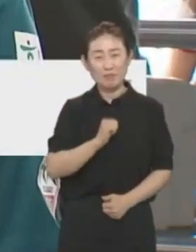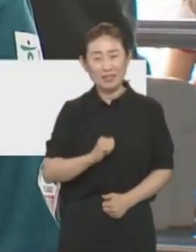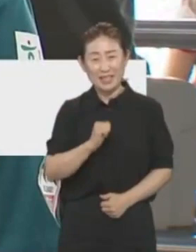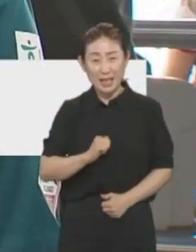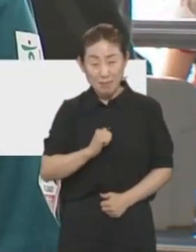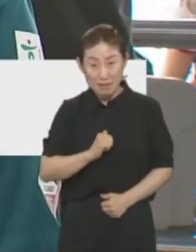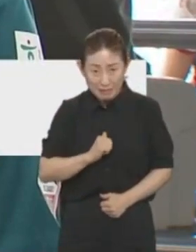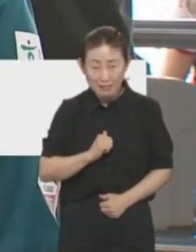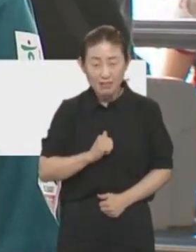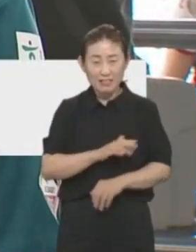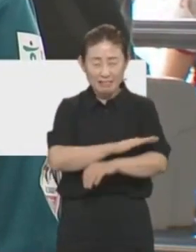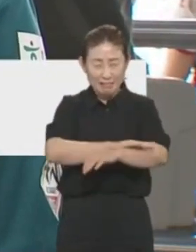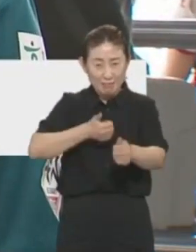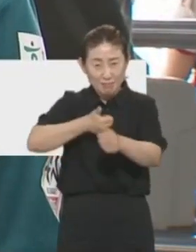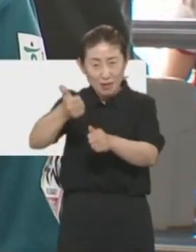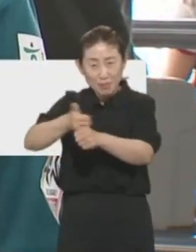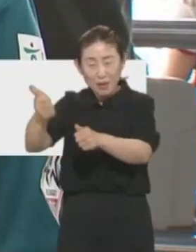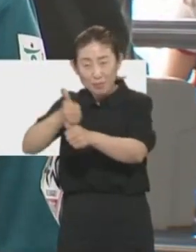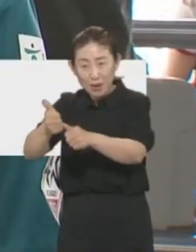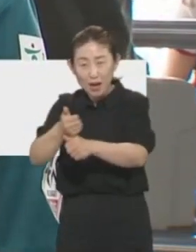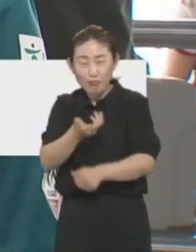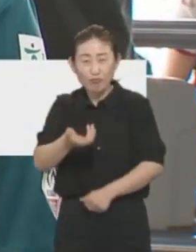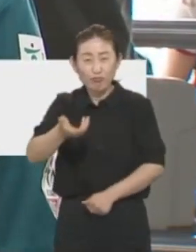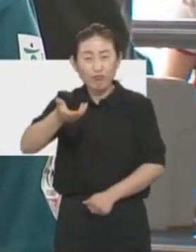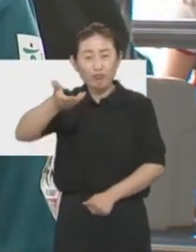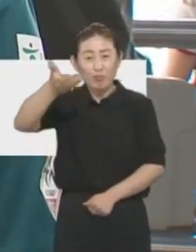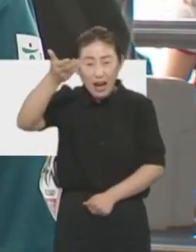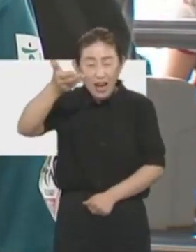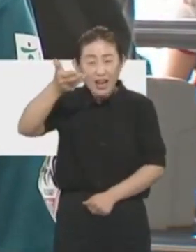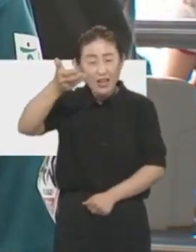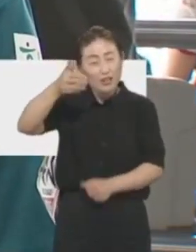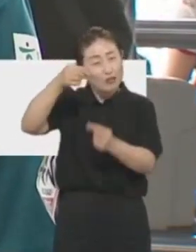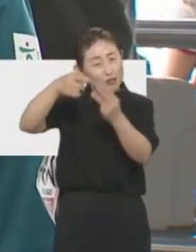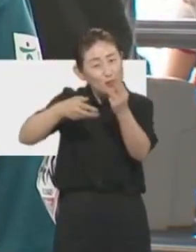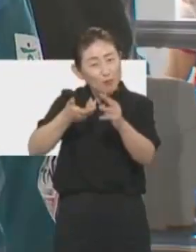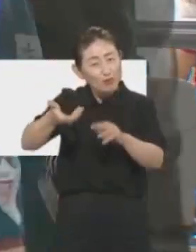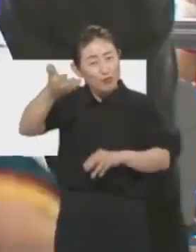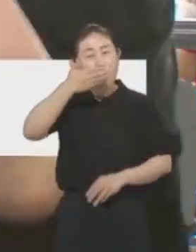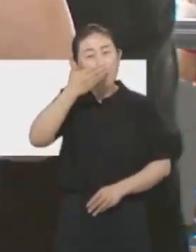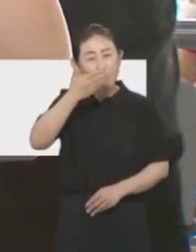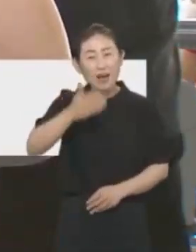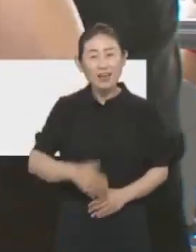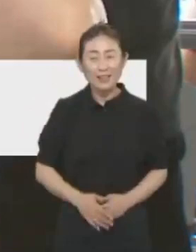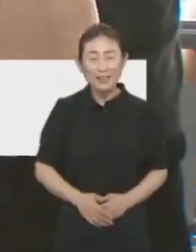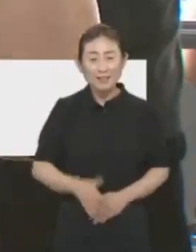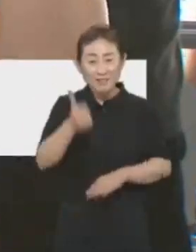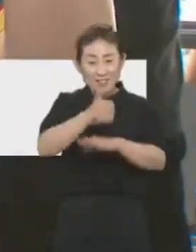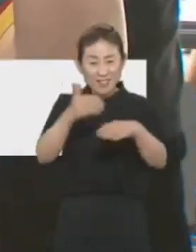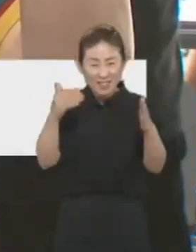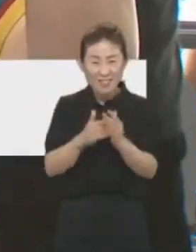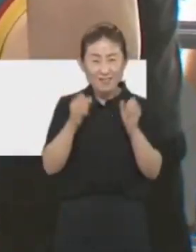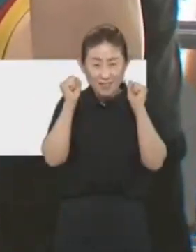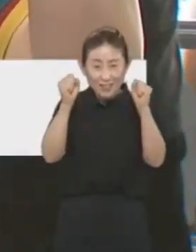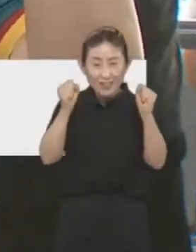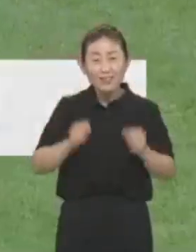무난히 잘해서 상위 스플릿까지는 충분히 갈 수 있지 않을까 생각하고 있습니다. 끝까지 싸워 이겨라!